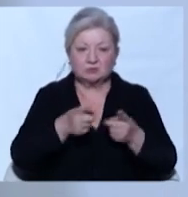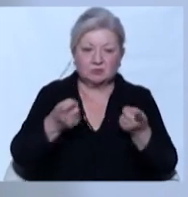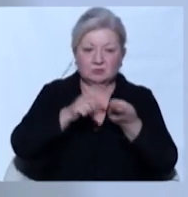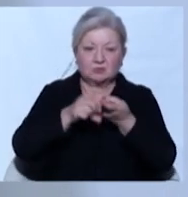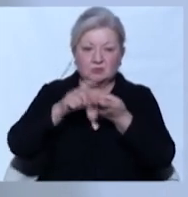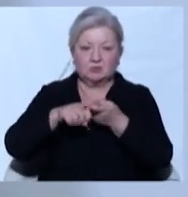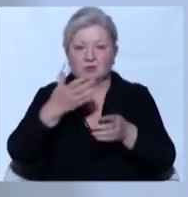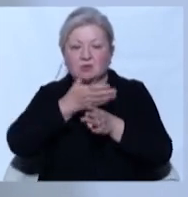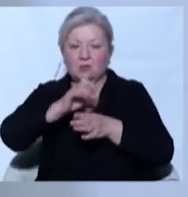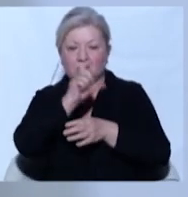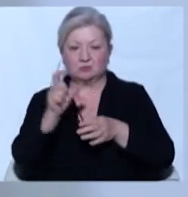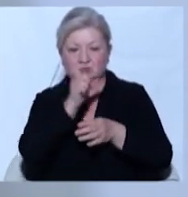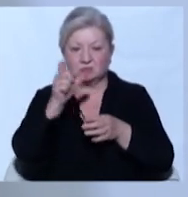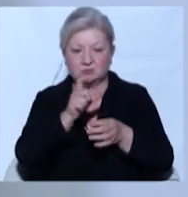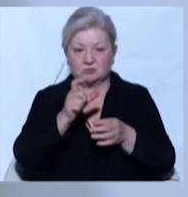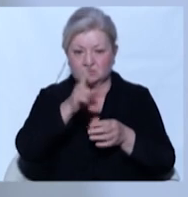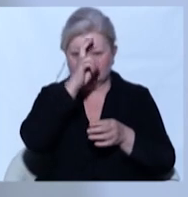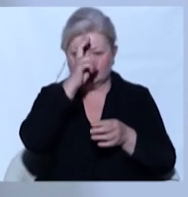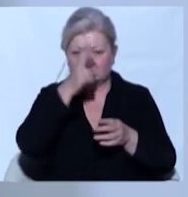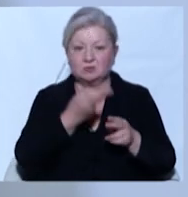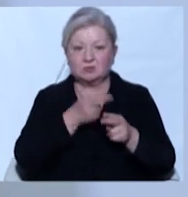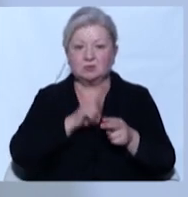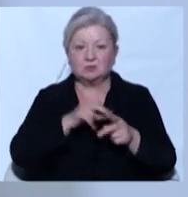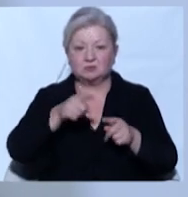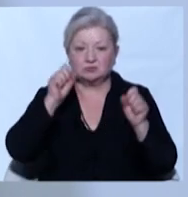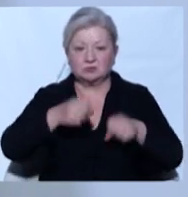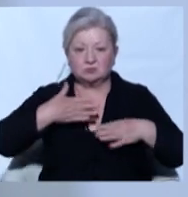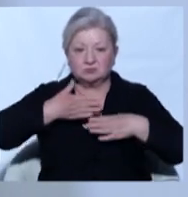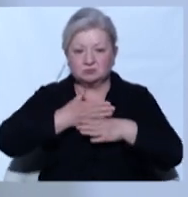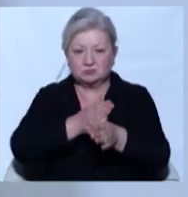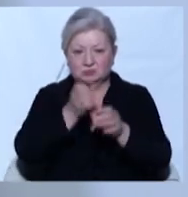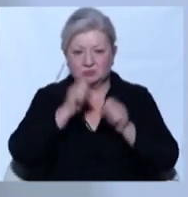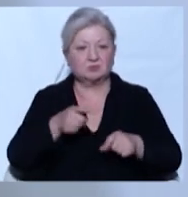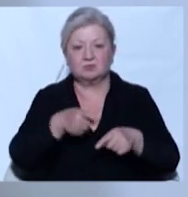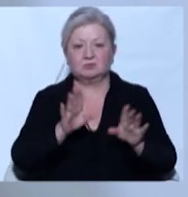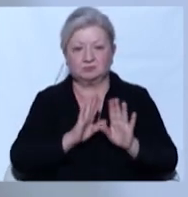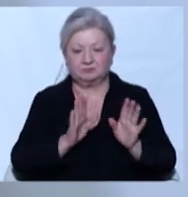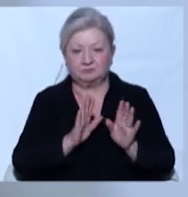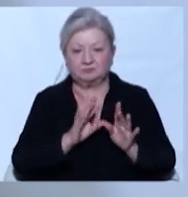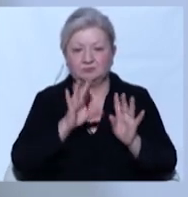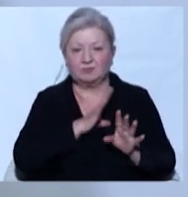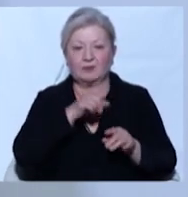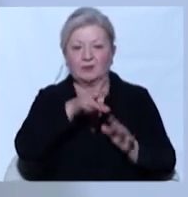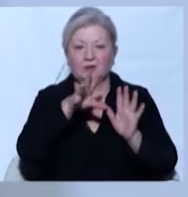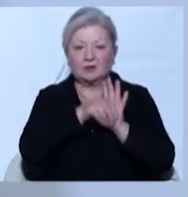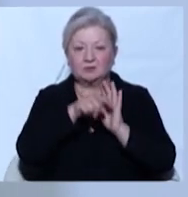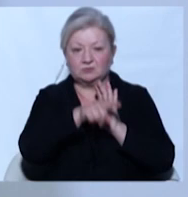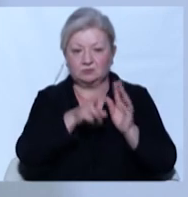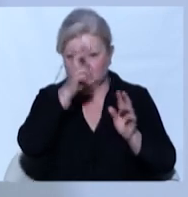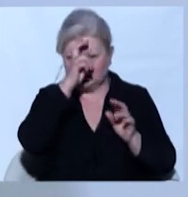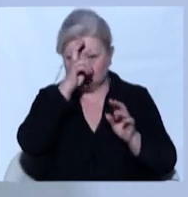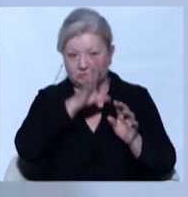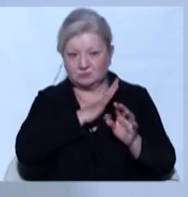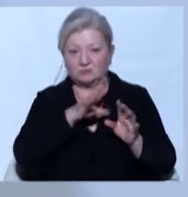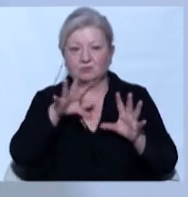დამოუკიდებელი სახელმწიფო ძალიან დიდი იყო და ამ ქვეყნებს გადაენაწილებინა, მაგრამ ეს ასე არ მოხდა. აქ მყოფმა ამ ძლიერმა